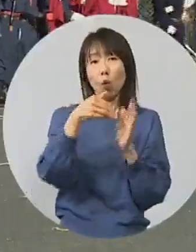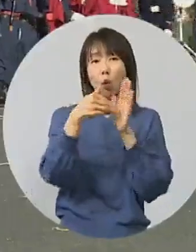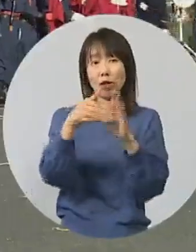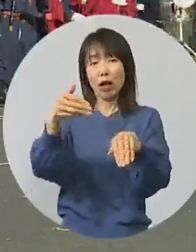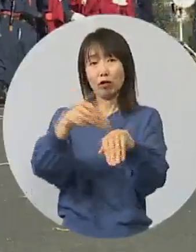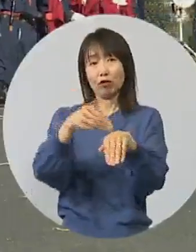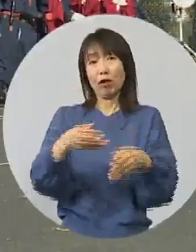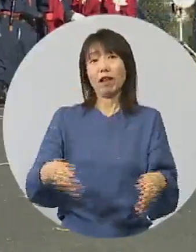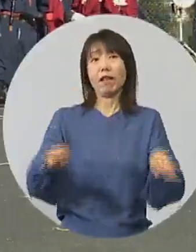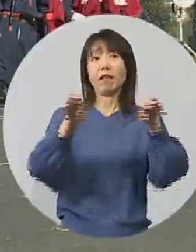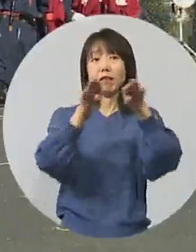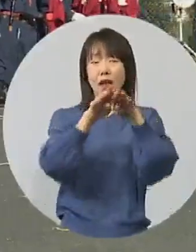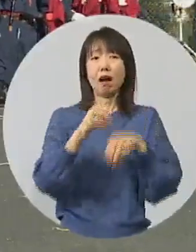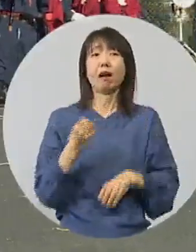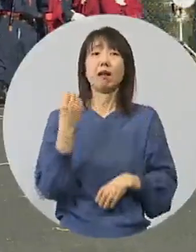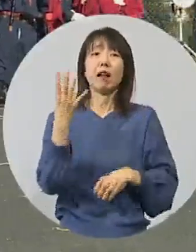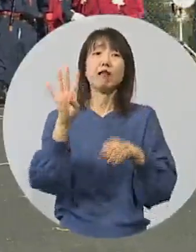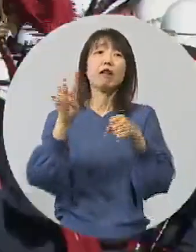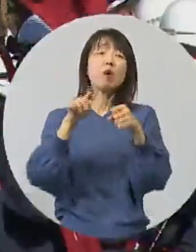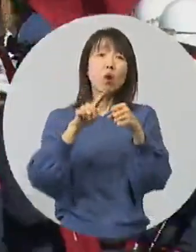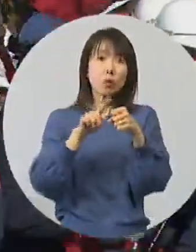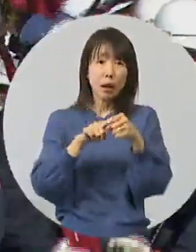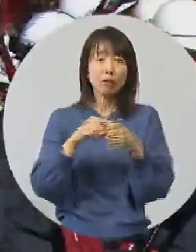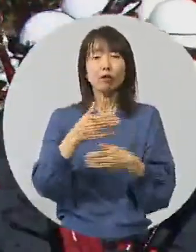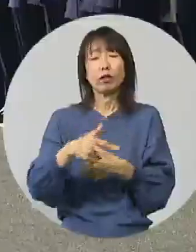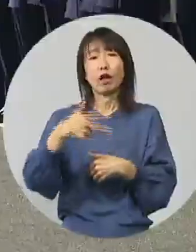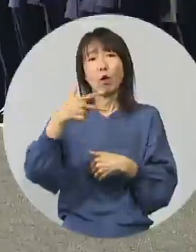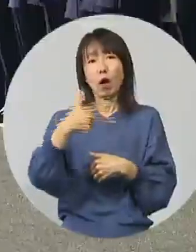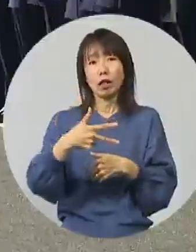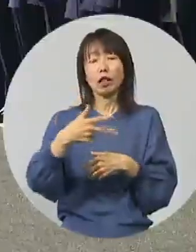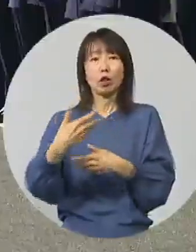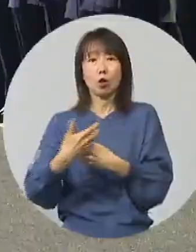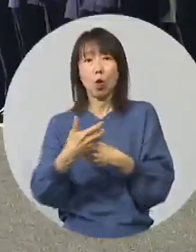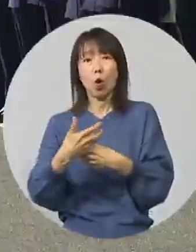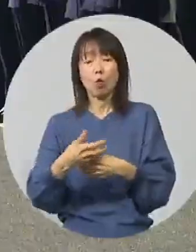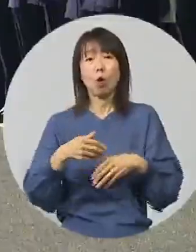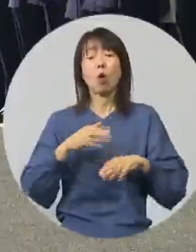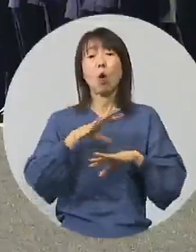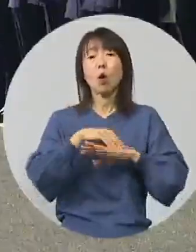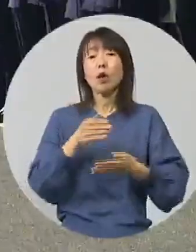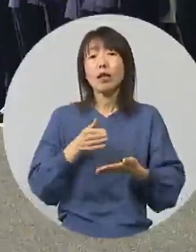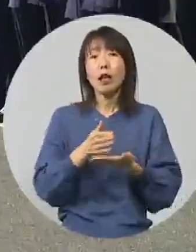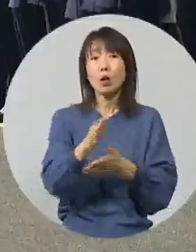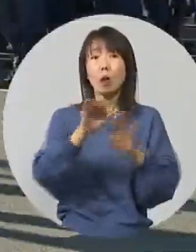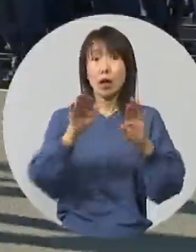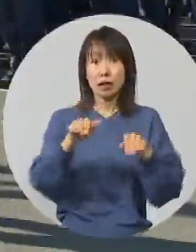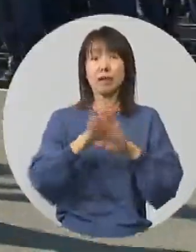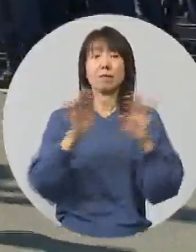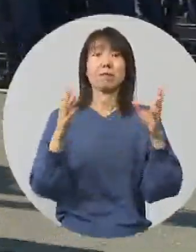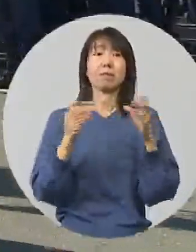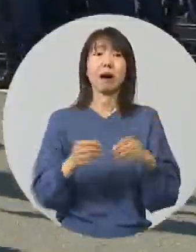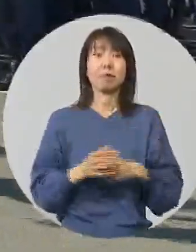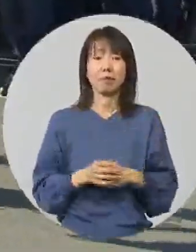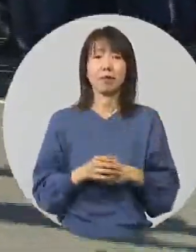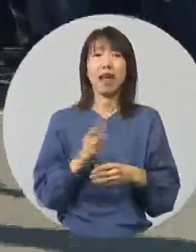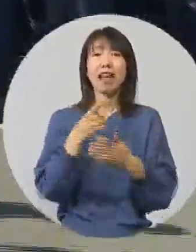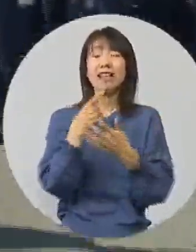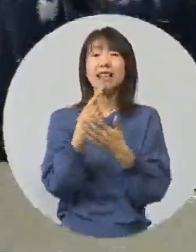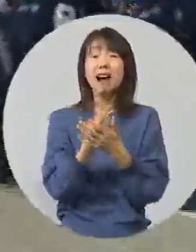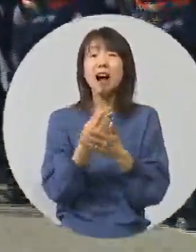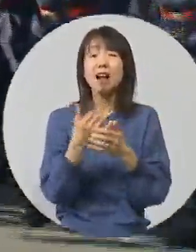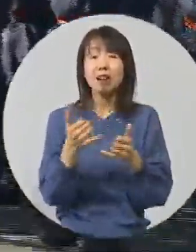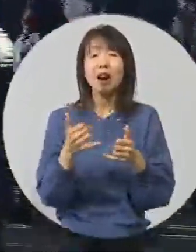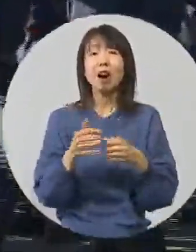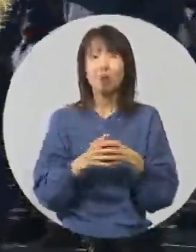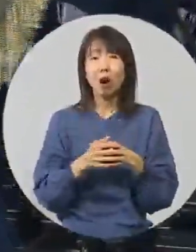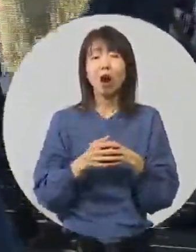年藤沢市消防出初め式が開催されました。参加したのは藤沢市消防局および消防